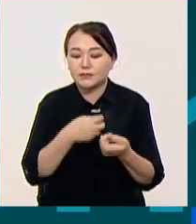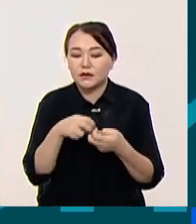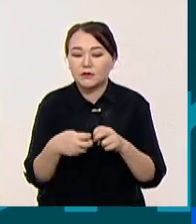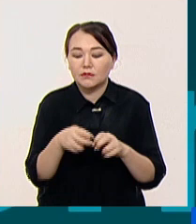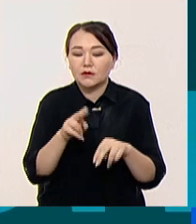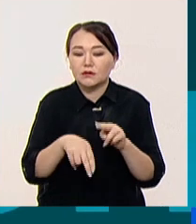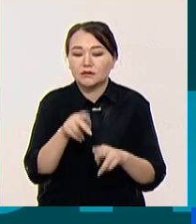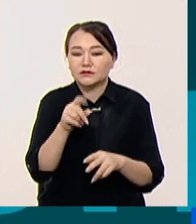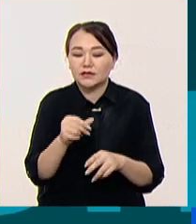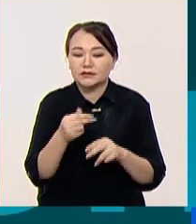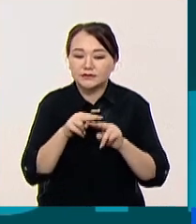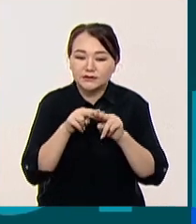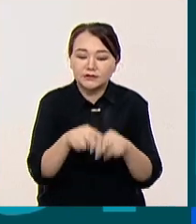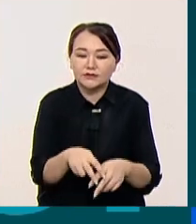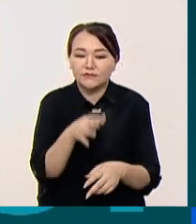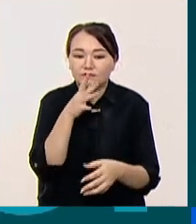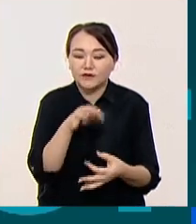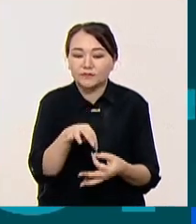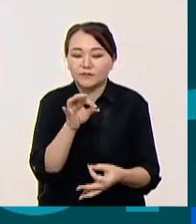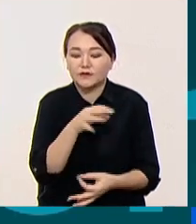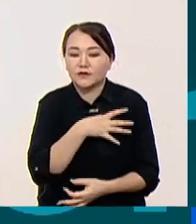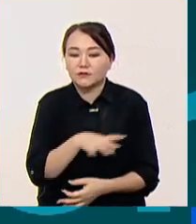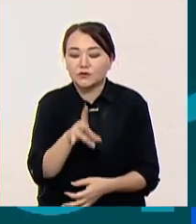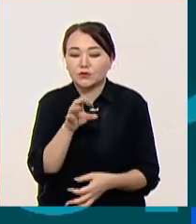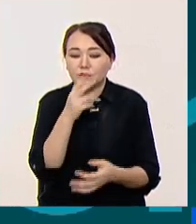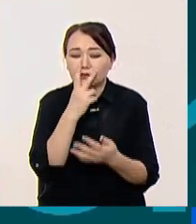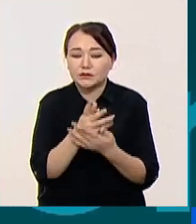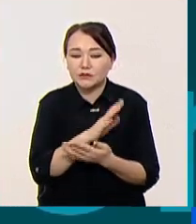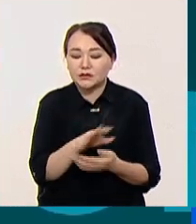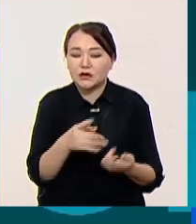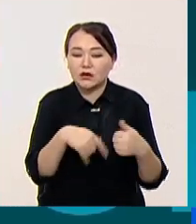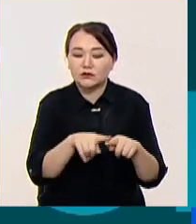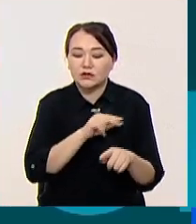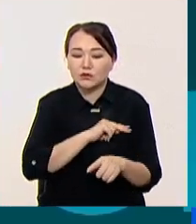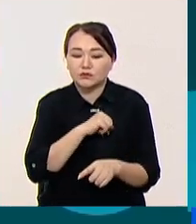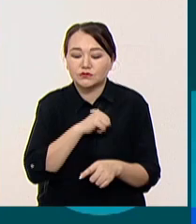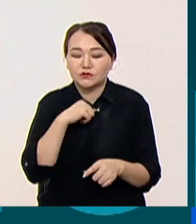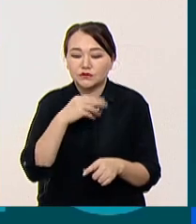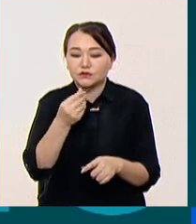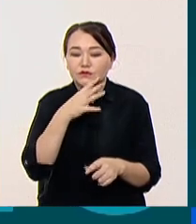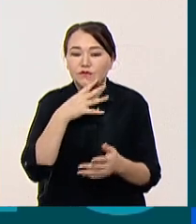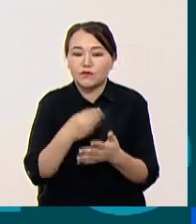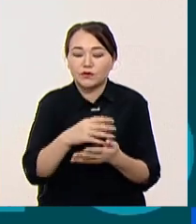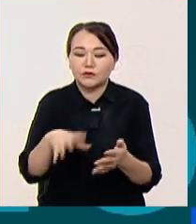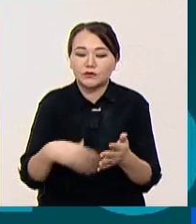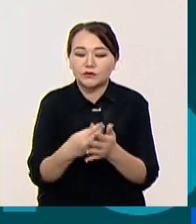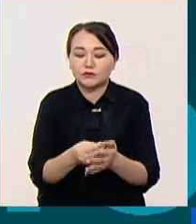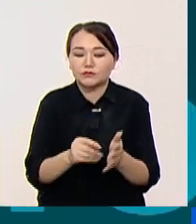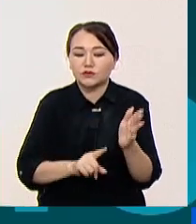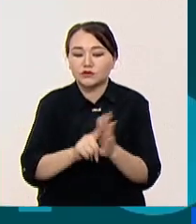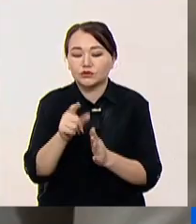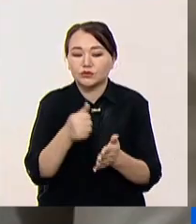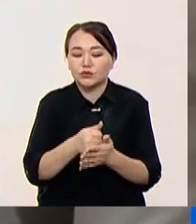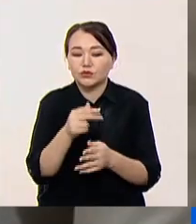құрылыс үшін қаражат дер кезінде аударылмаған дейді. Бірақ соған қарамастан мердігерлер жұмысты өз қаржысына бастап кетті. Енді жаңа жылға